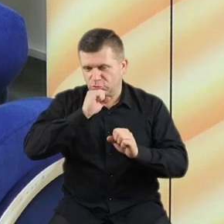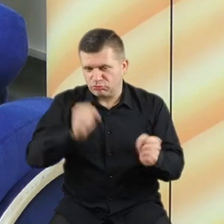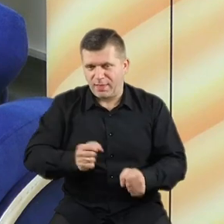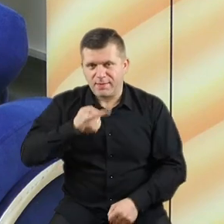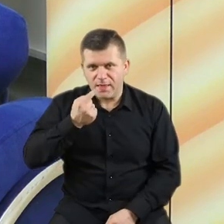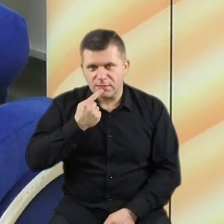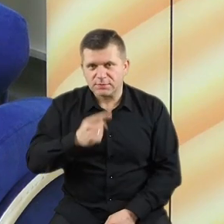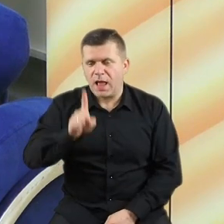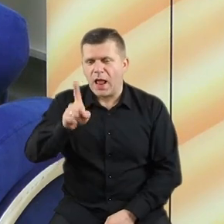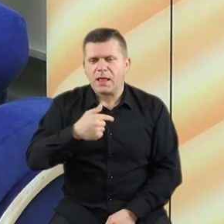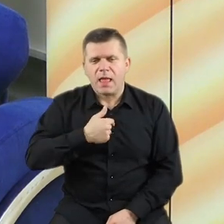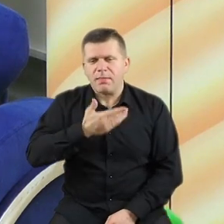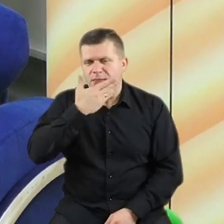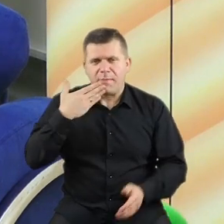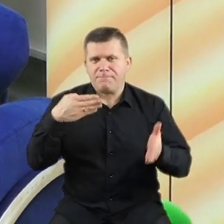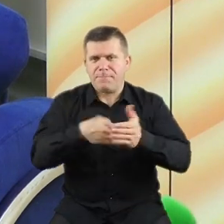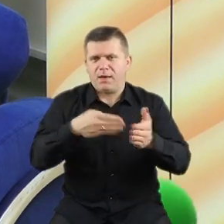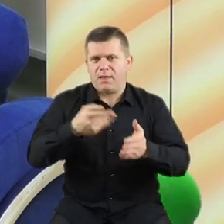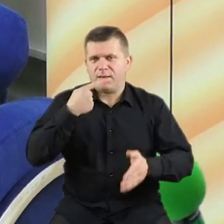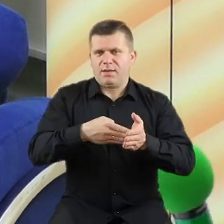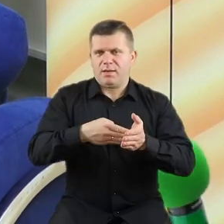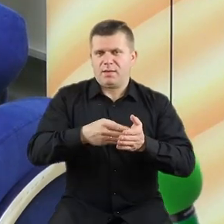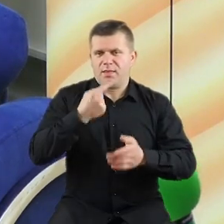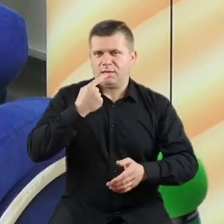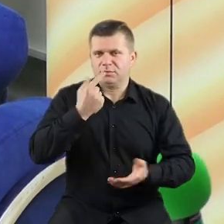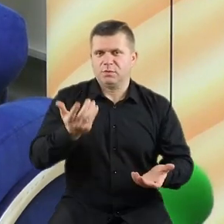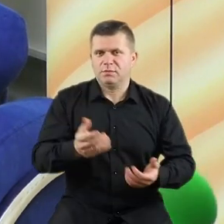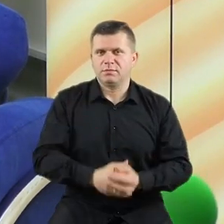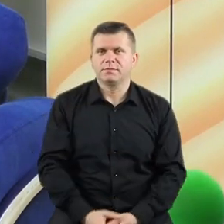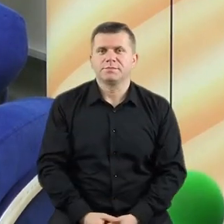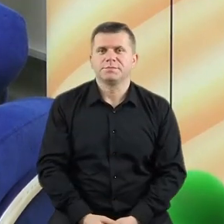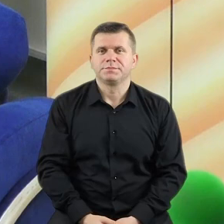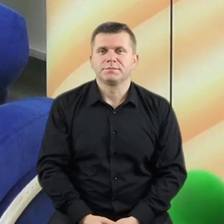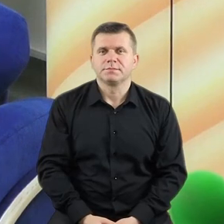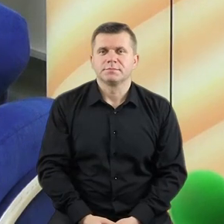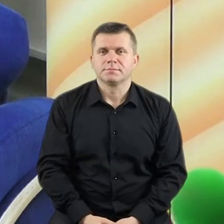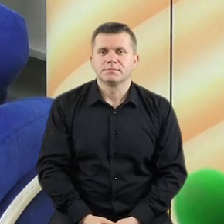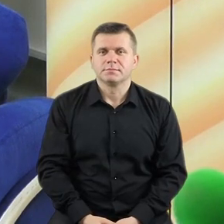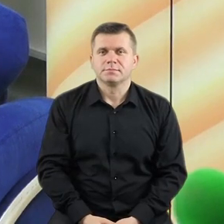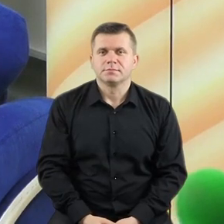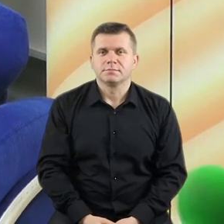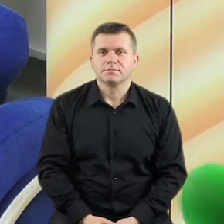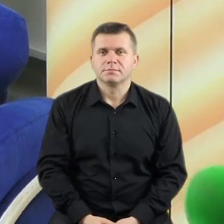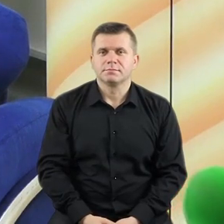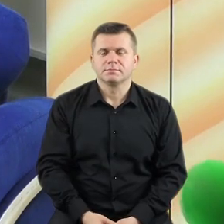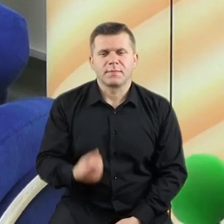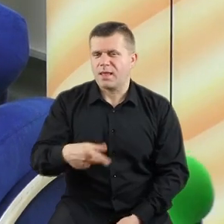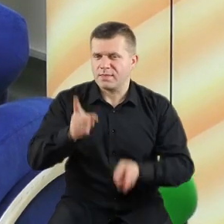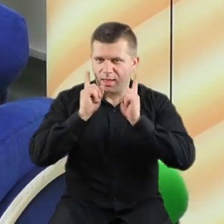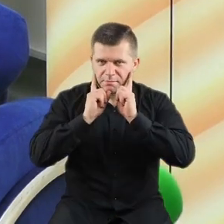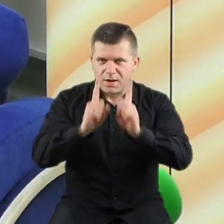żadnych języków, ale ja w ogóle nie mam barier językowych. Ja po prostu, to jest naprawdę